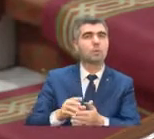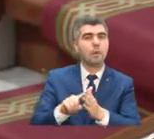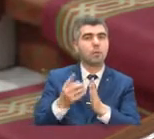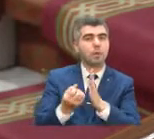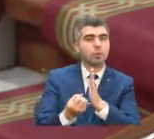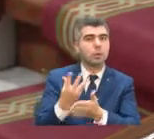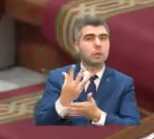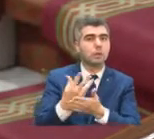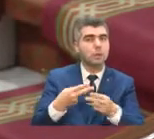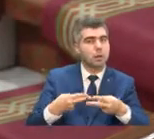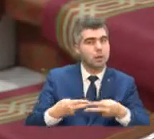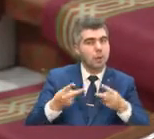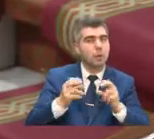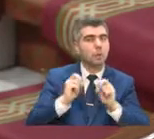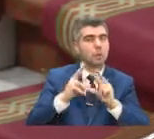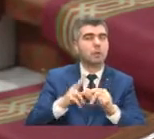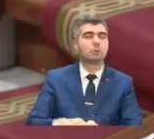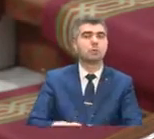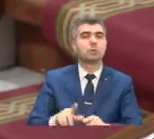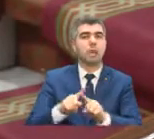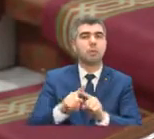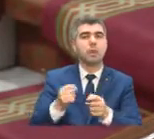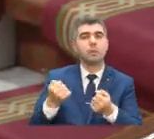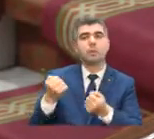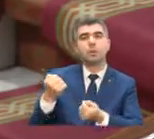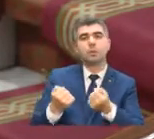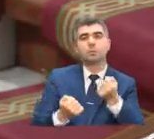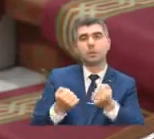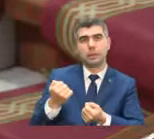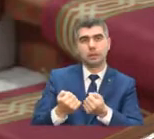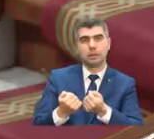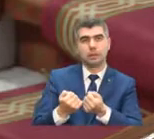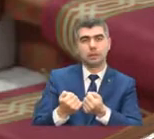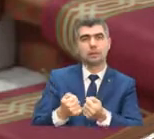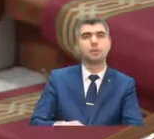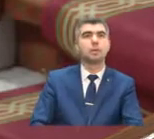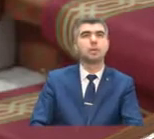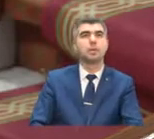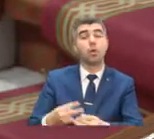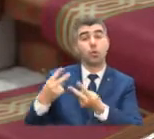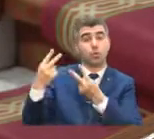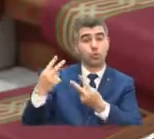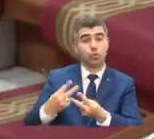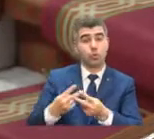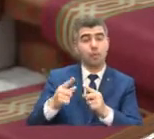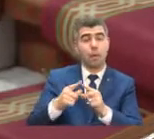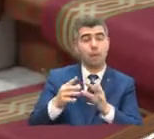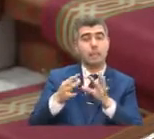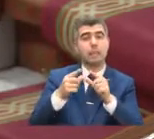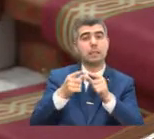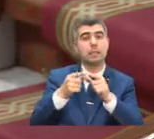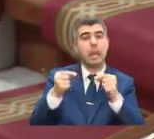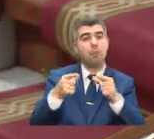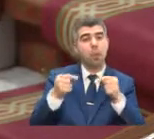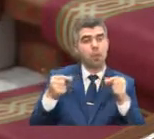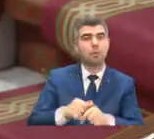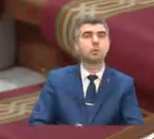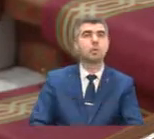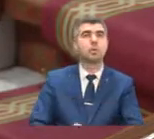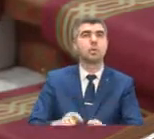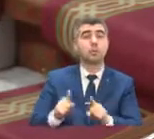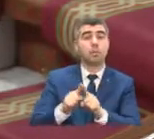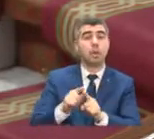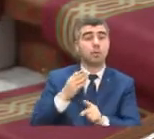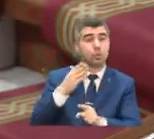المنطقة. إلا شفتوا في قطاع السيارات، جاو الناس من جابون، يازاكي استثمروا، ليغ